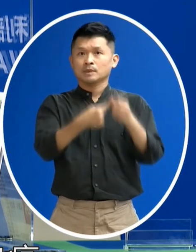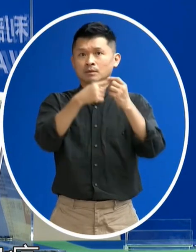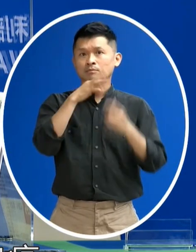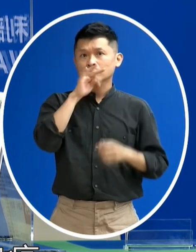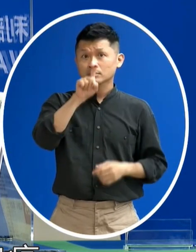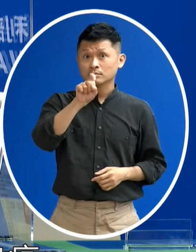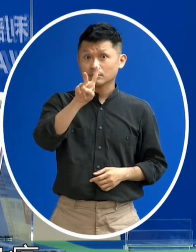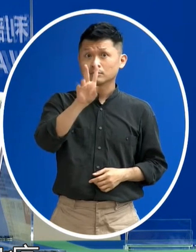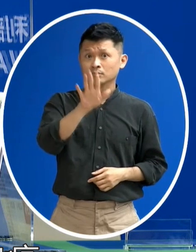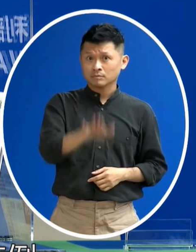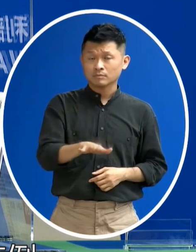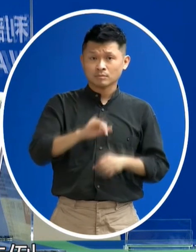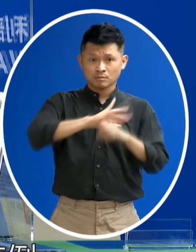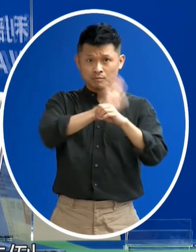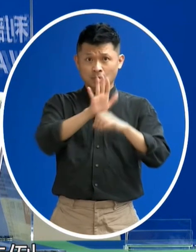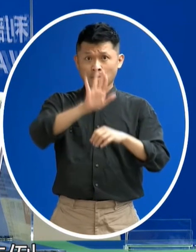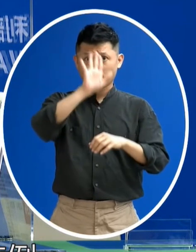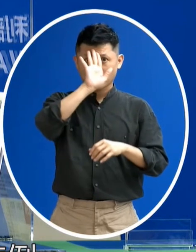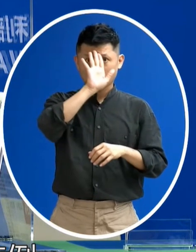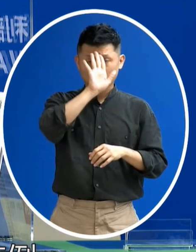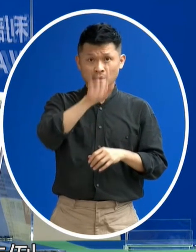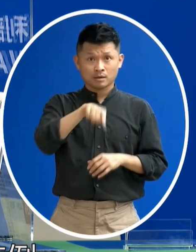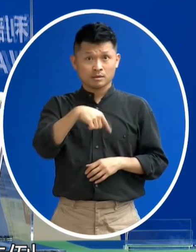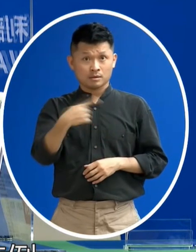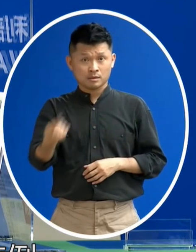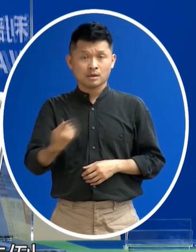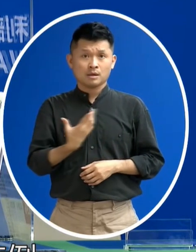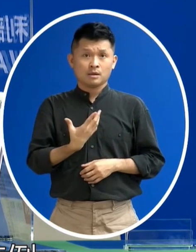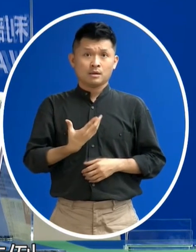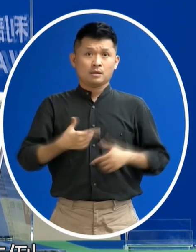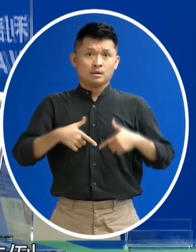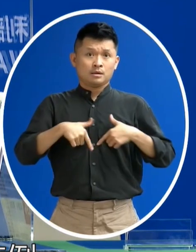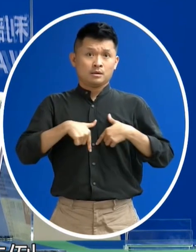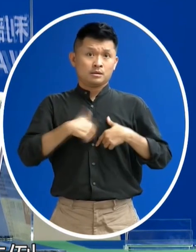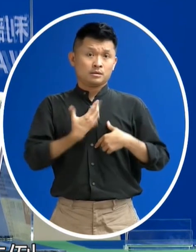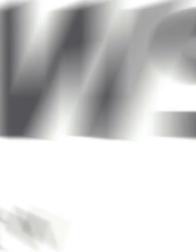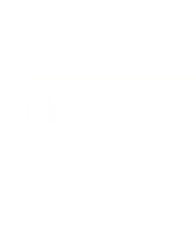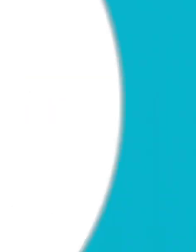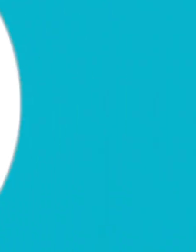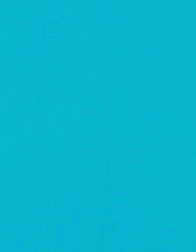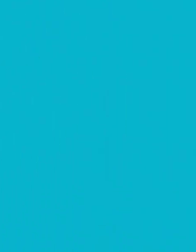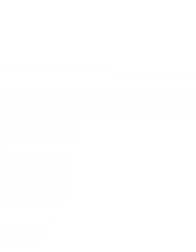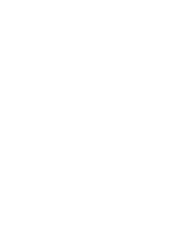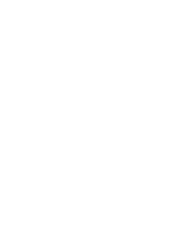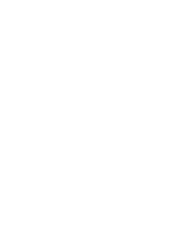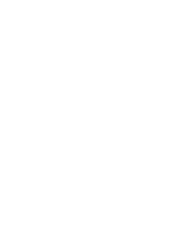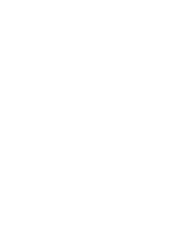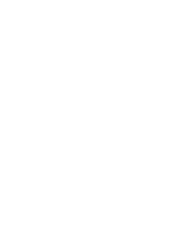12岁以下儿童染疫之后有并发急性心肌炎的一个病例哈。